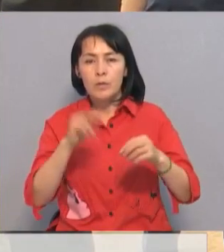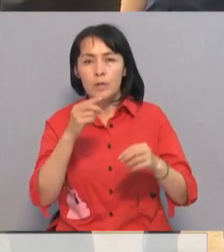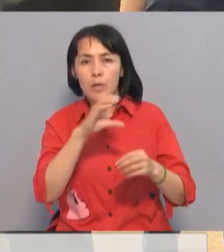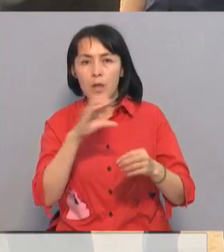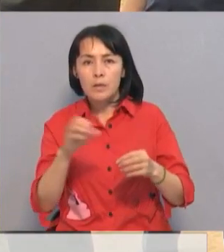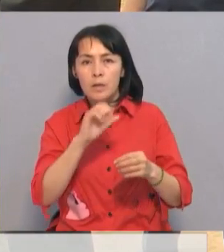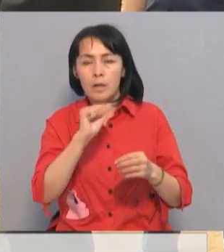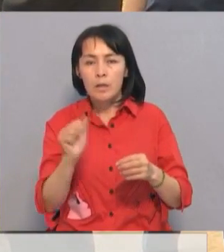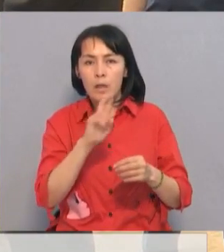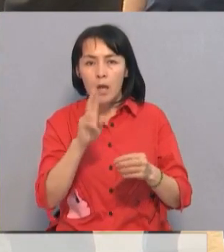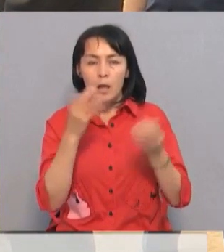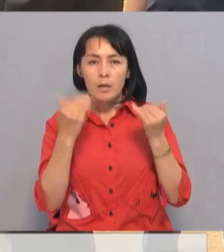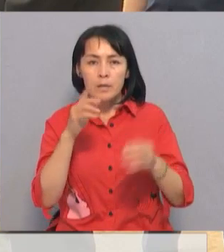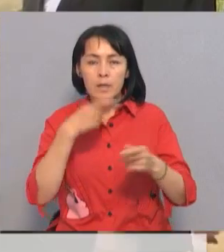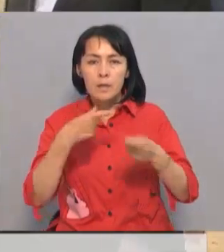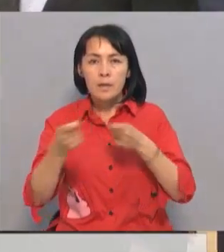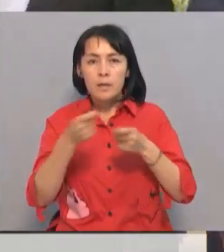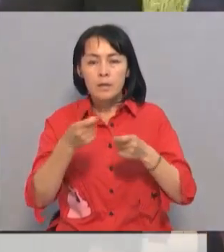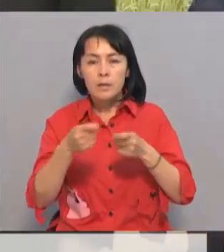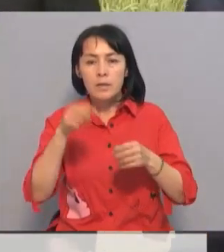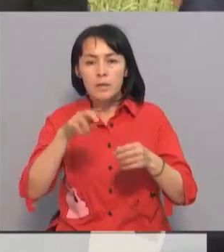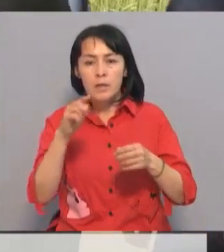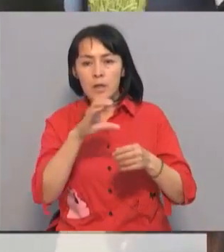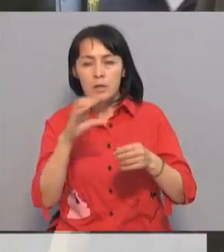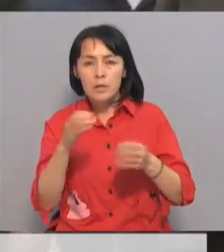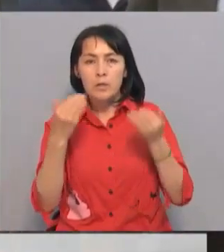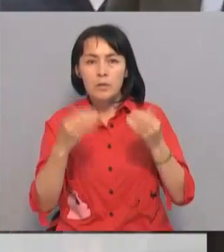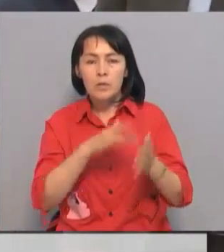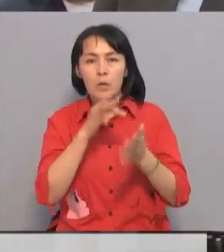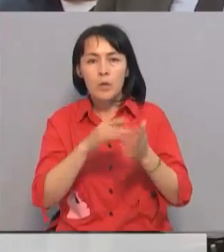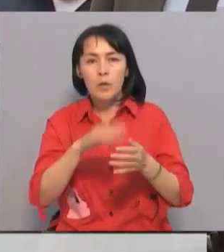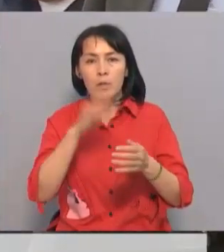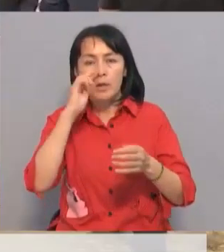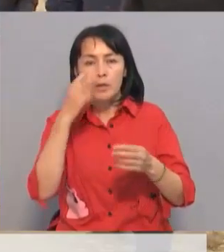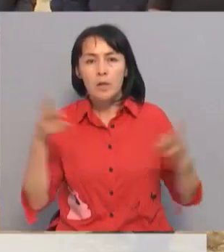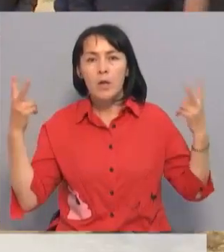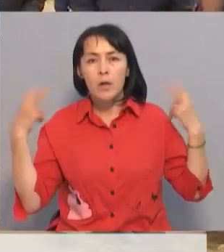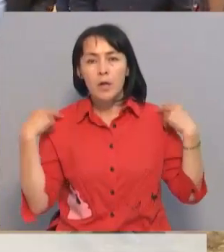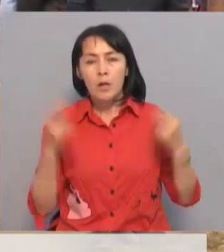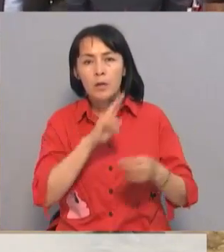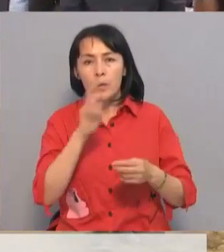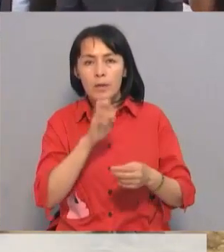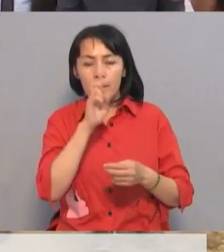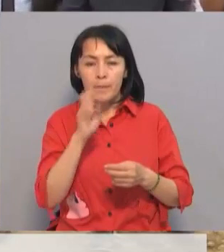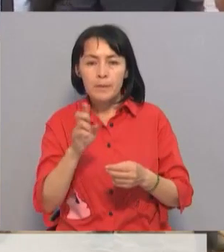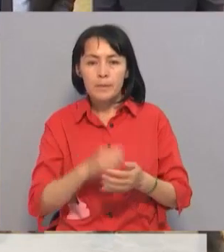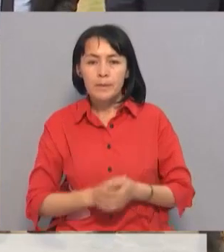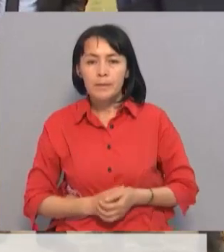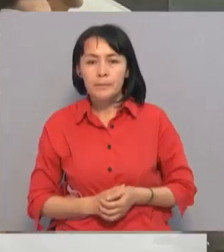ситуаций айдына римова и начальника Департамента по чрезвычайным ситуациям города Шимкент генерал-майора куана